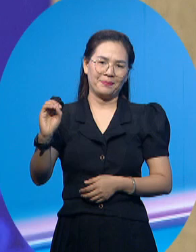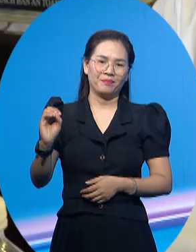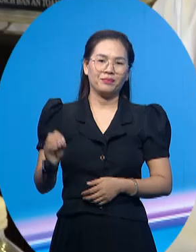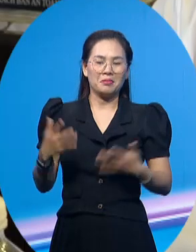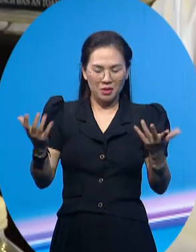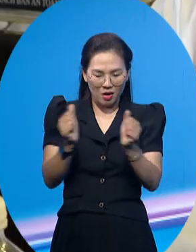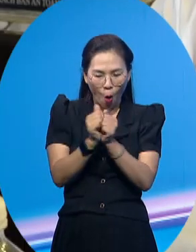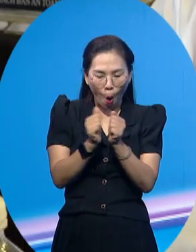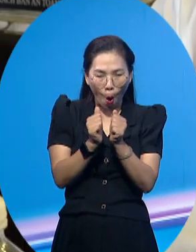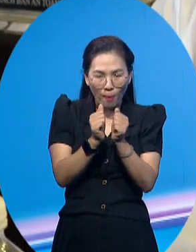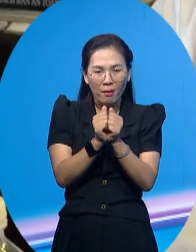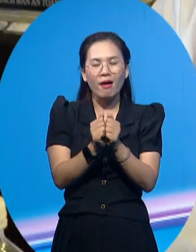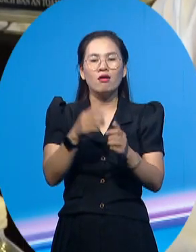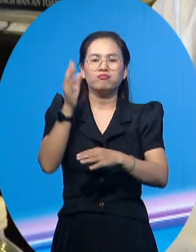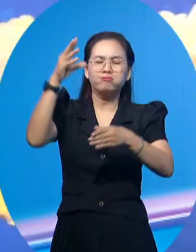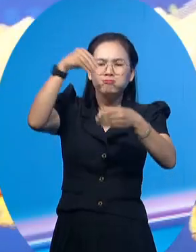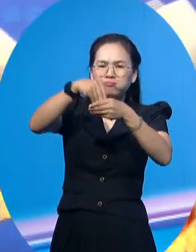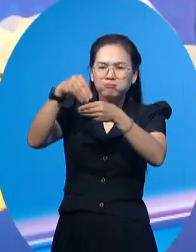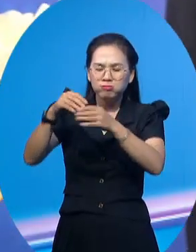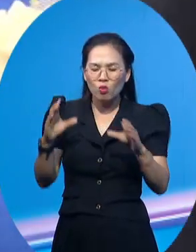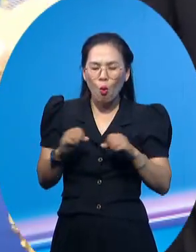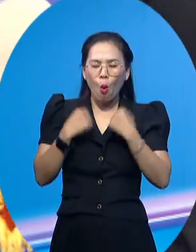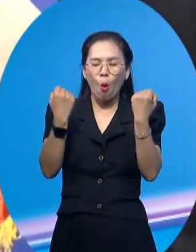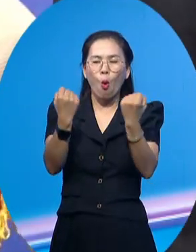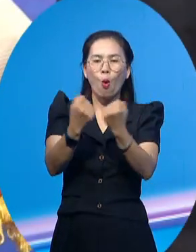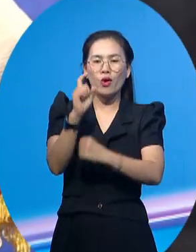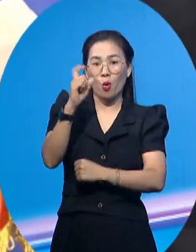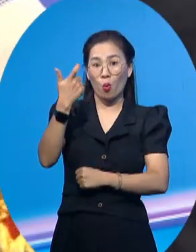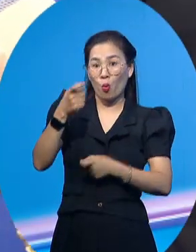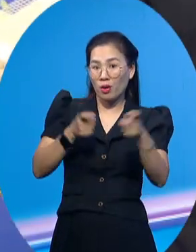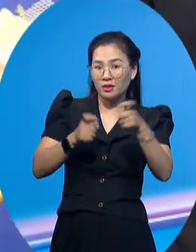Đại hội đồng Cổ đông đã tiến hành bầu Hội đồng Quản trị nhiệm kỳ